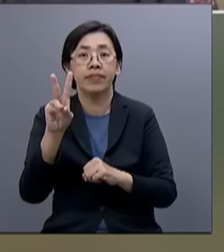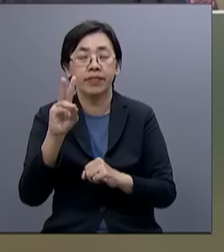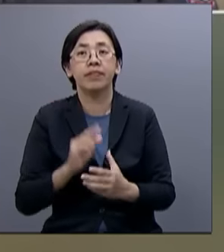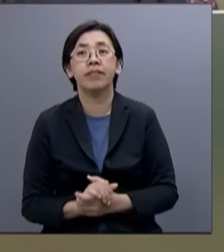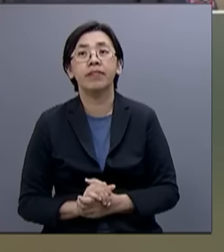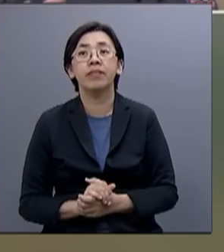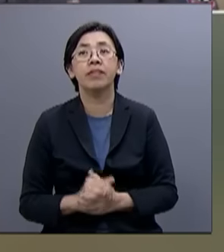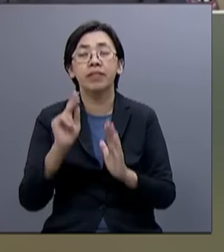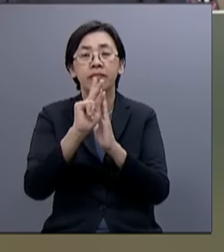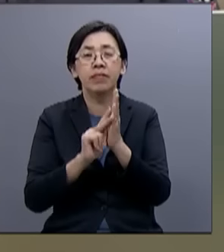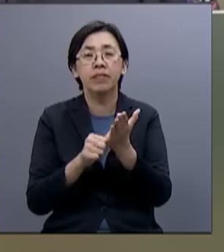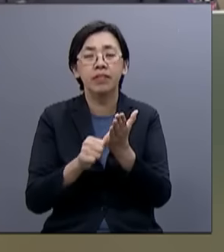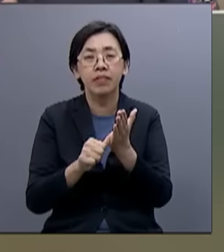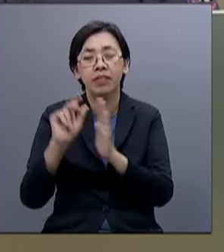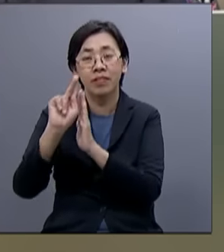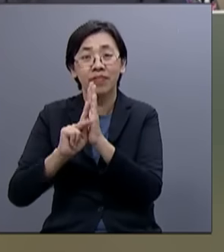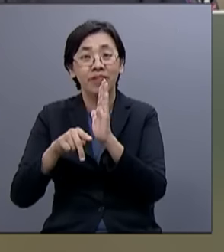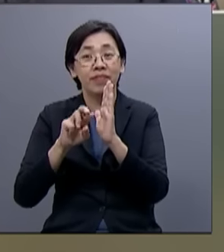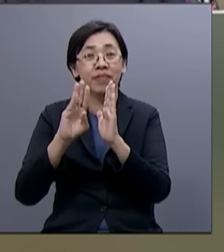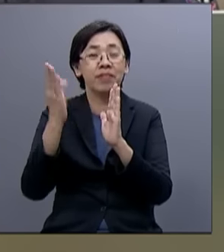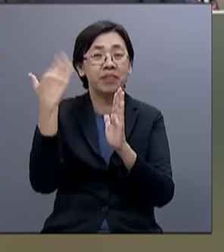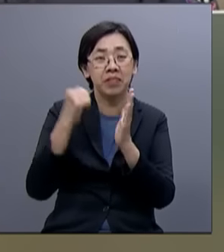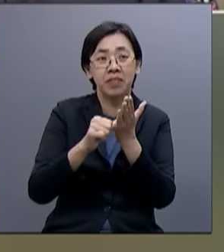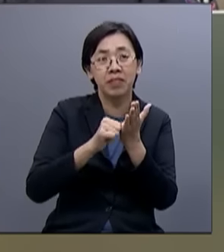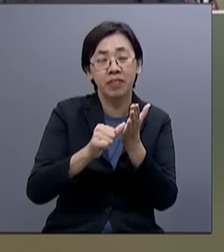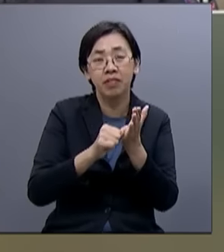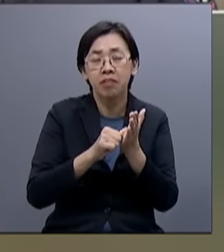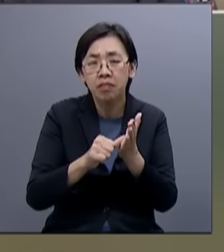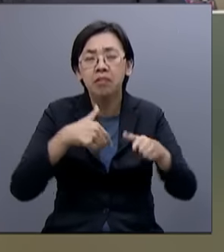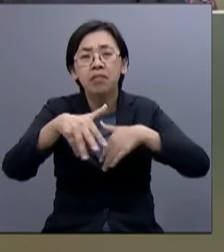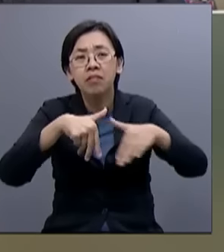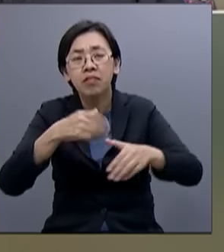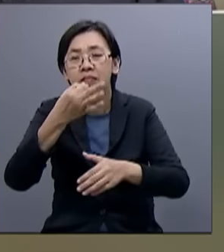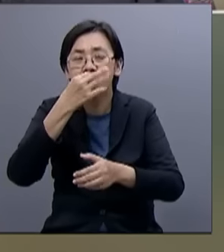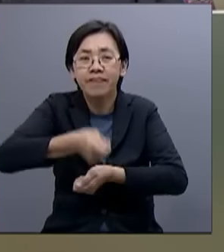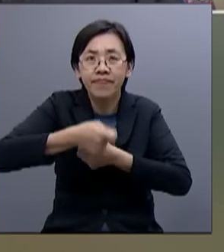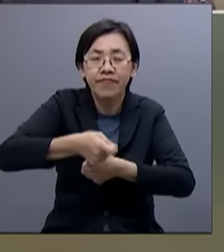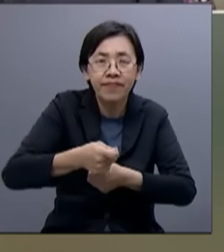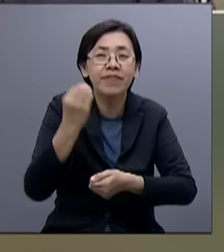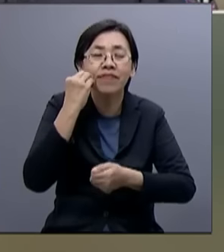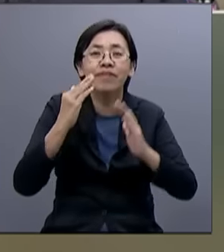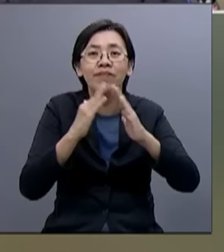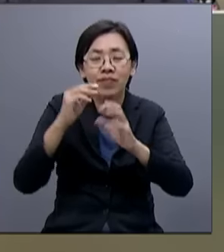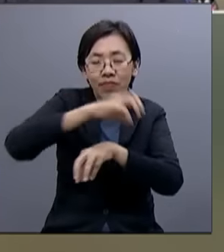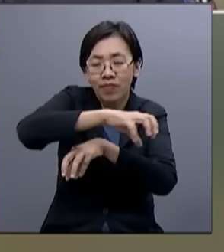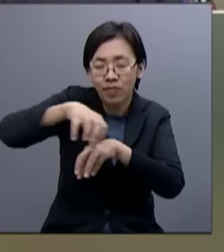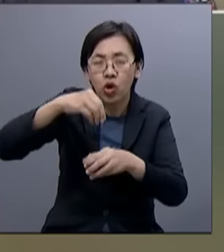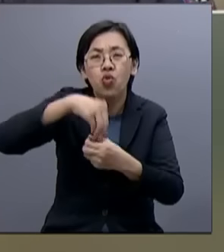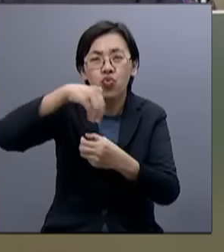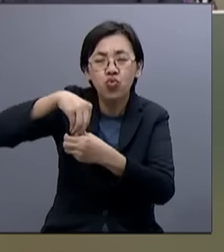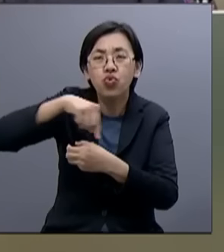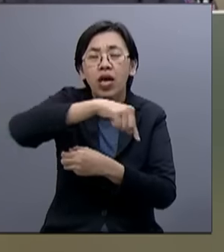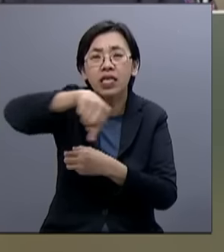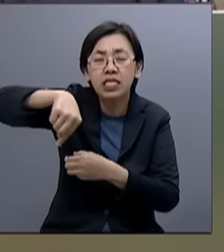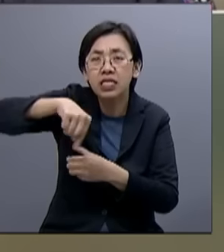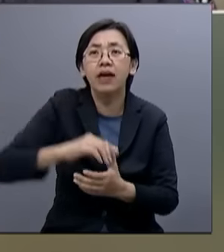ซึ่งมันแก้ไขพรบรตัวเก่า แลปัญหาเลือลังในลัสสดอนที่ทำกินมีที่อยู่อาศัู่ในขึ้นทปนดุลักษ์เขตรัปศส